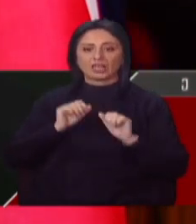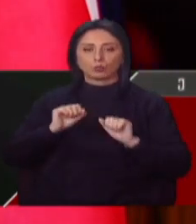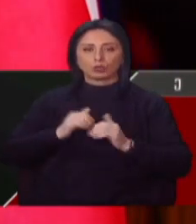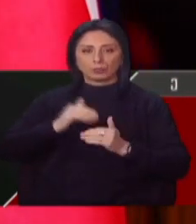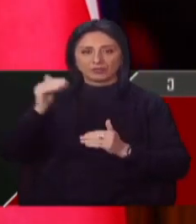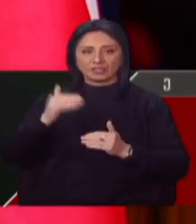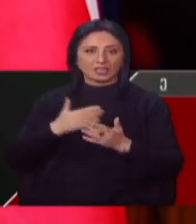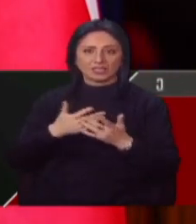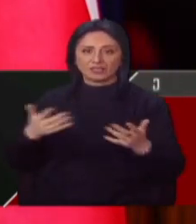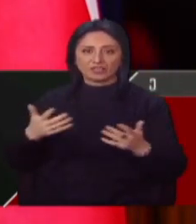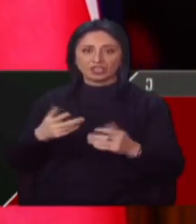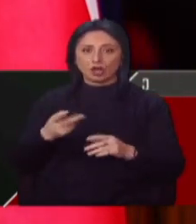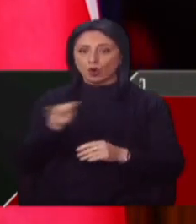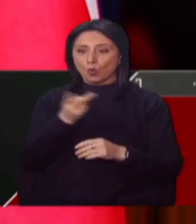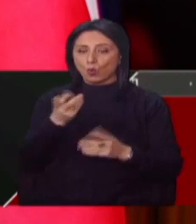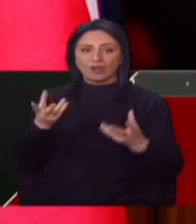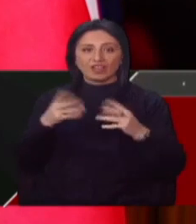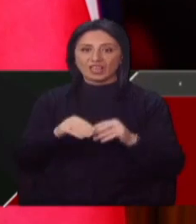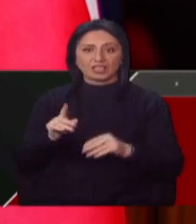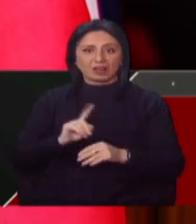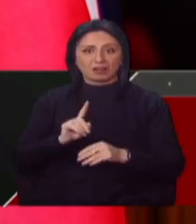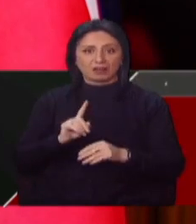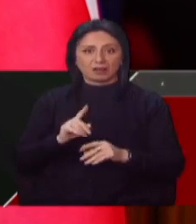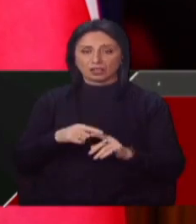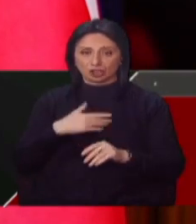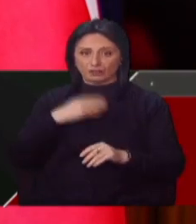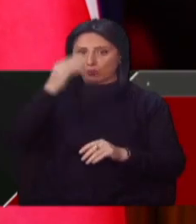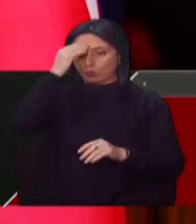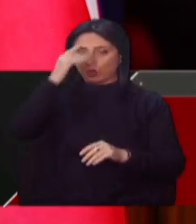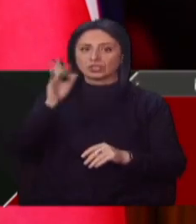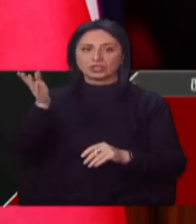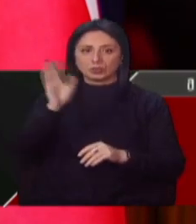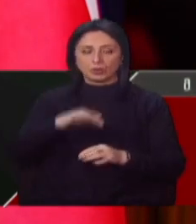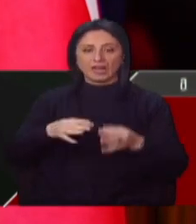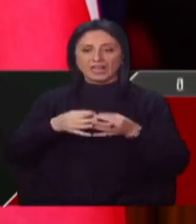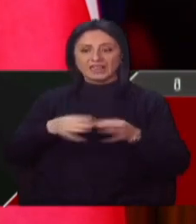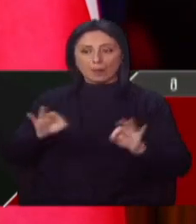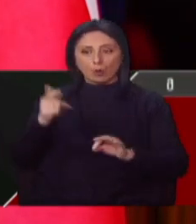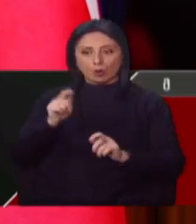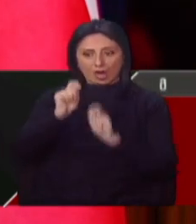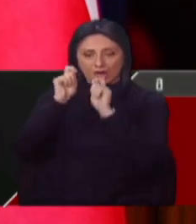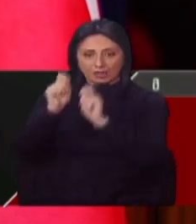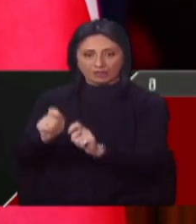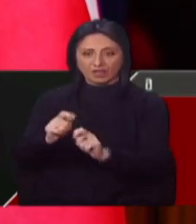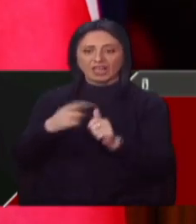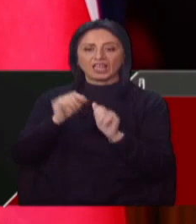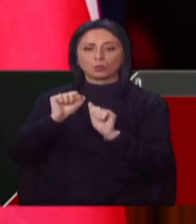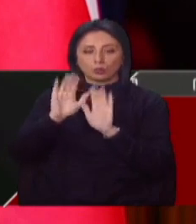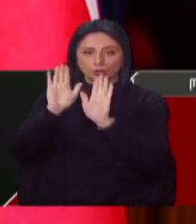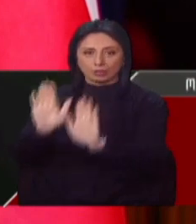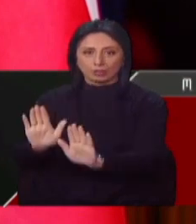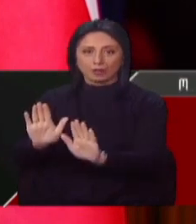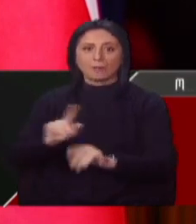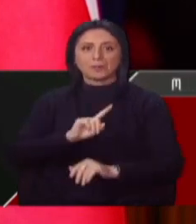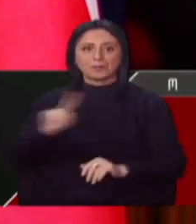magali Da, orive, ta drato mațara. Ce mi poziția e horror? Modi, da, mă uit, e blobis garantie, e vicimuță, imunitate, țanțlieri,